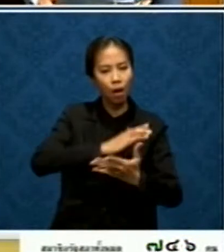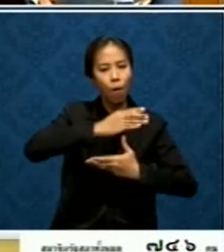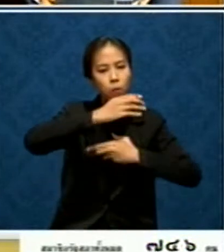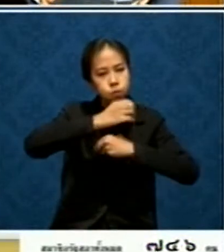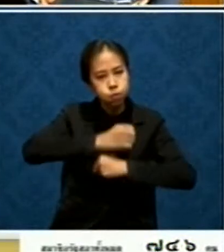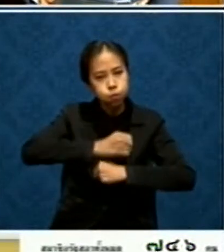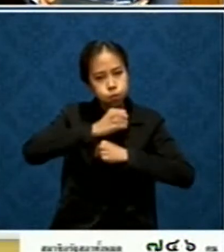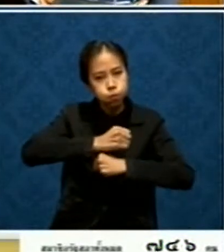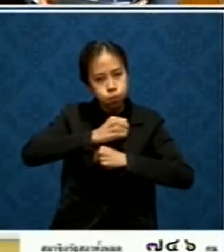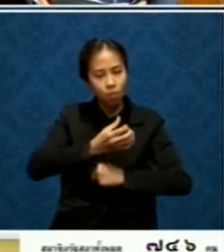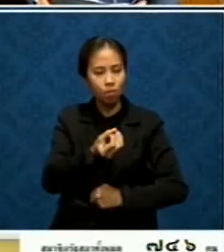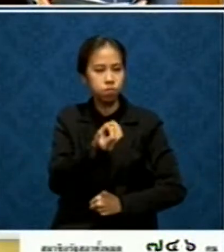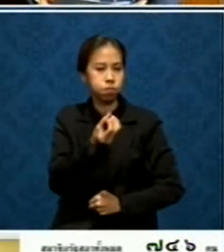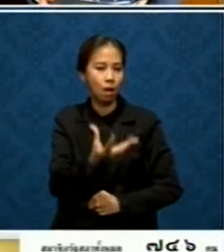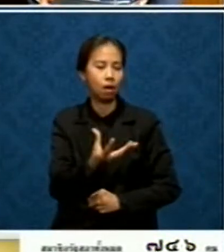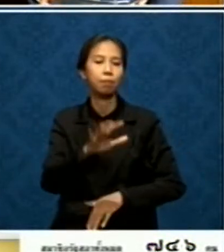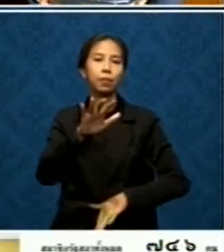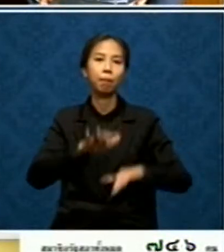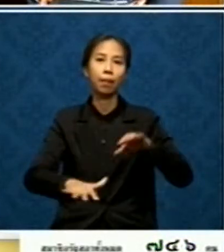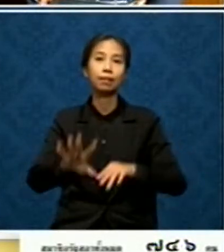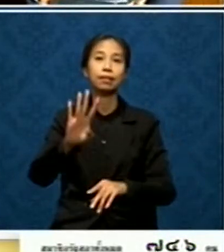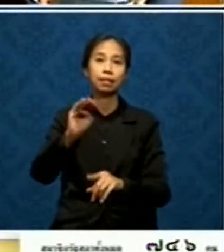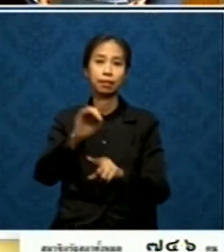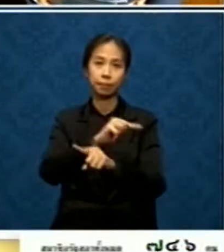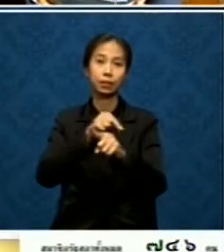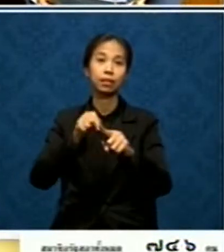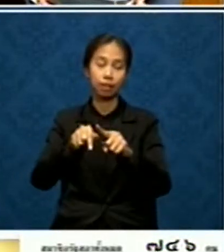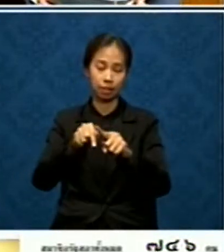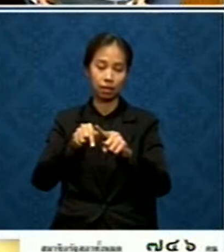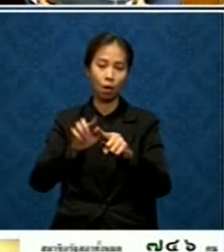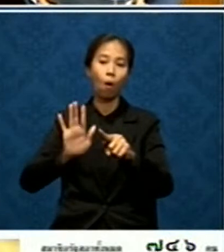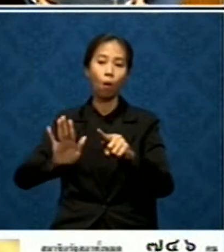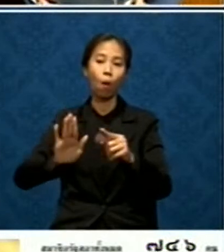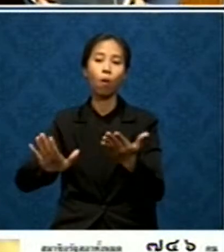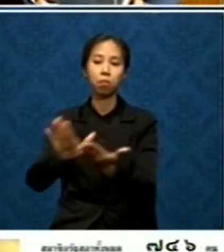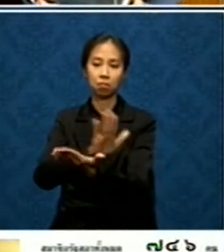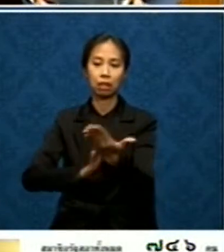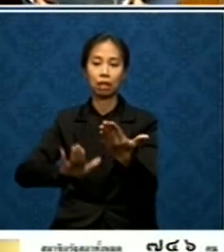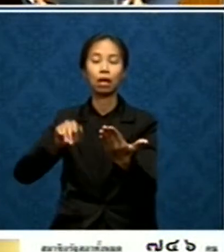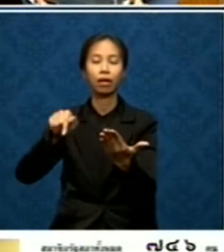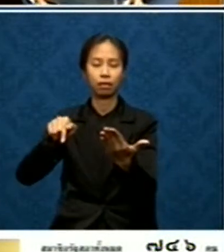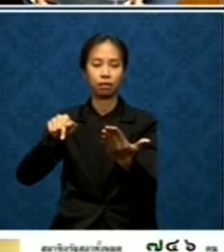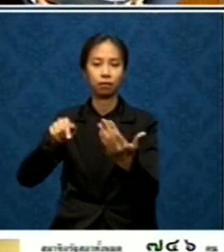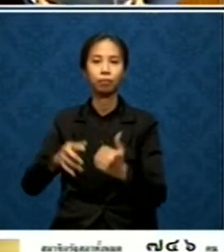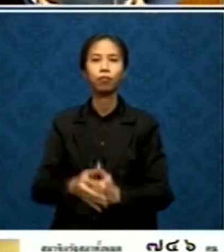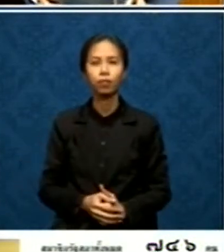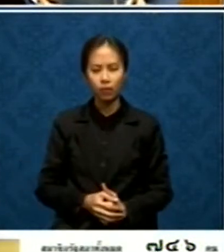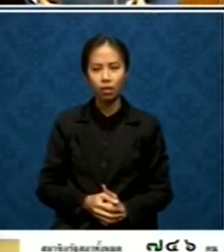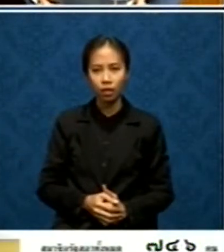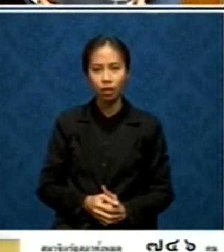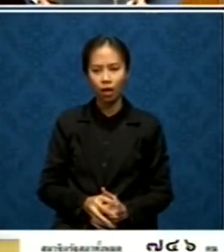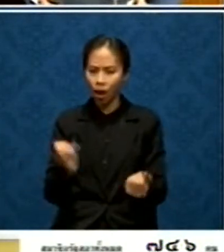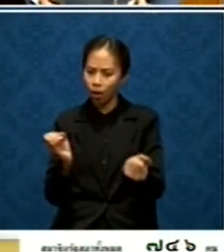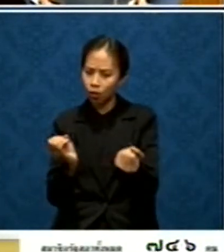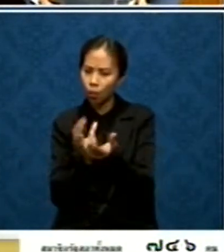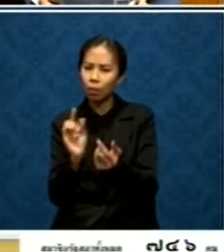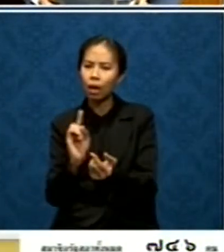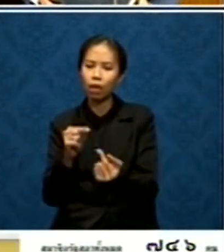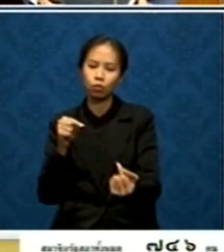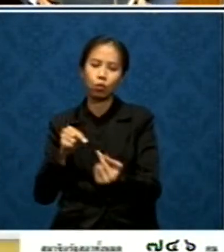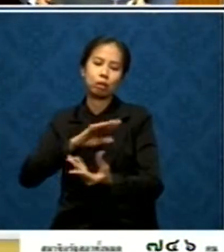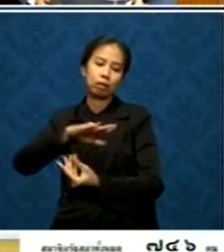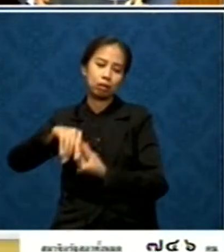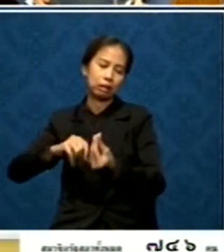นสูงวัยมากกว่าร้อยละ40ของจำนวนประชากรซึ่งจะส่งผลต่อศักยภาพทางเศ